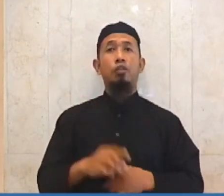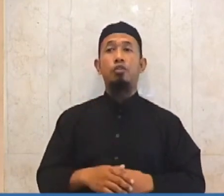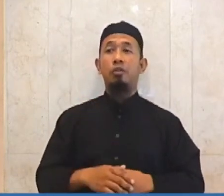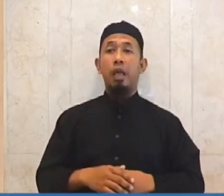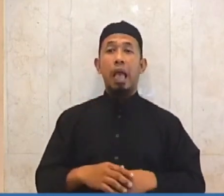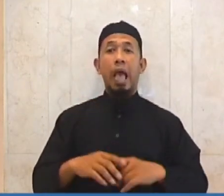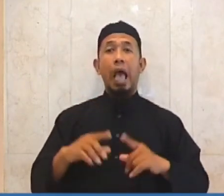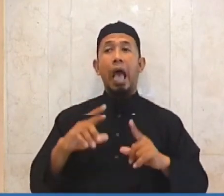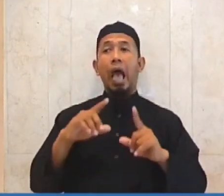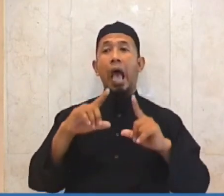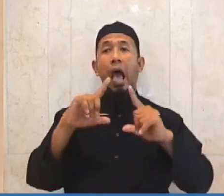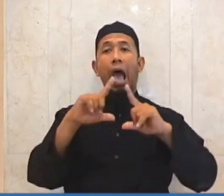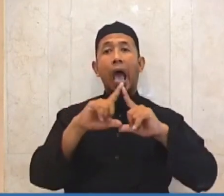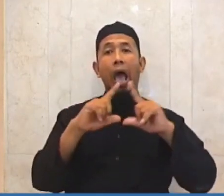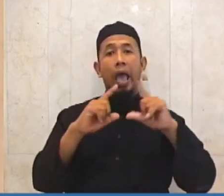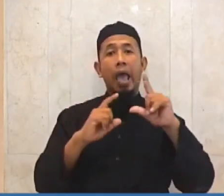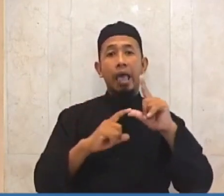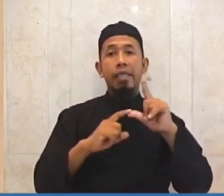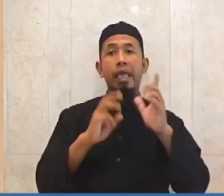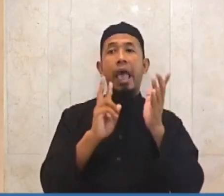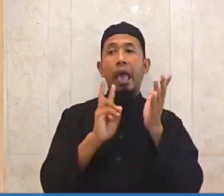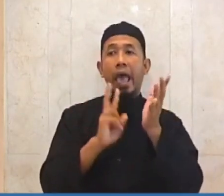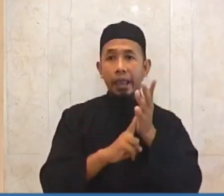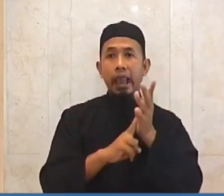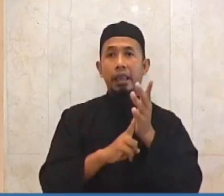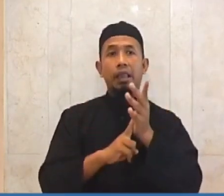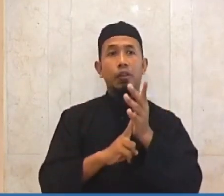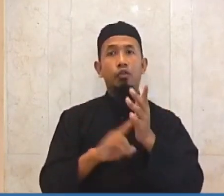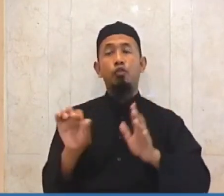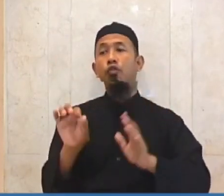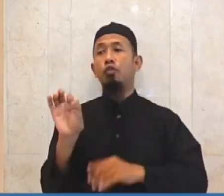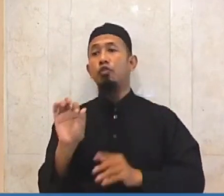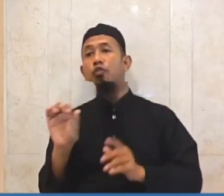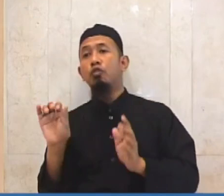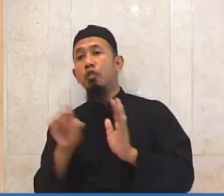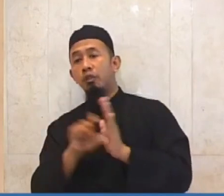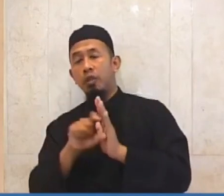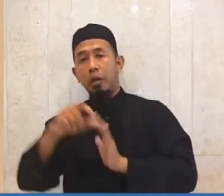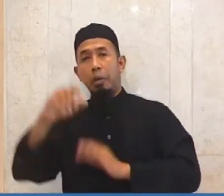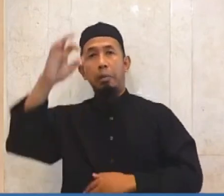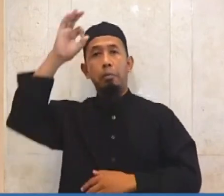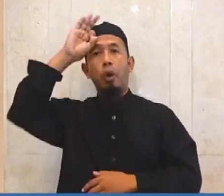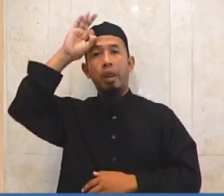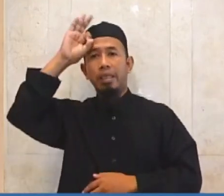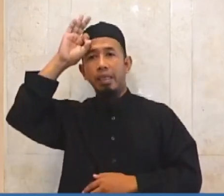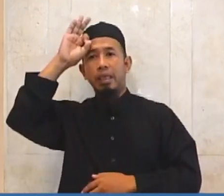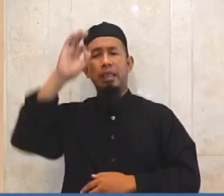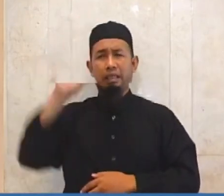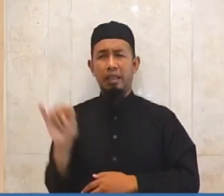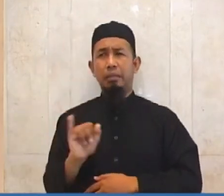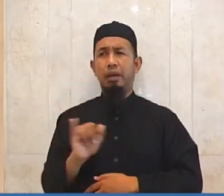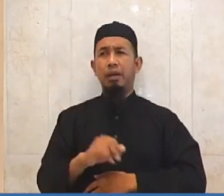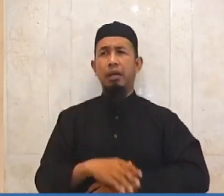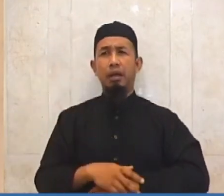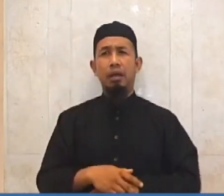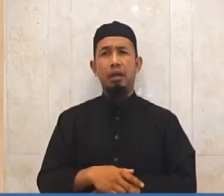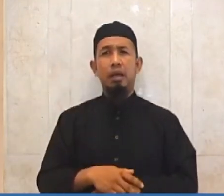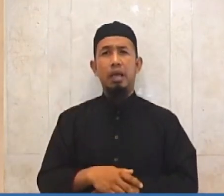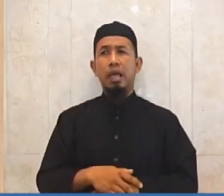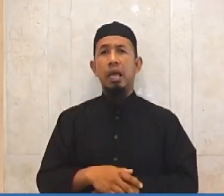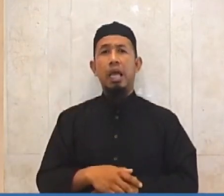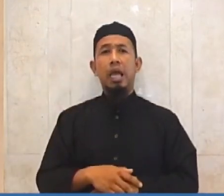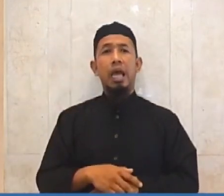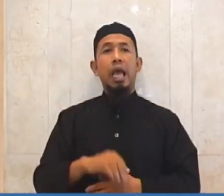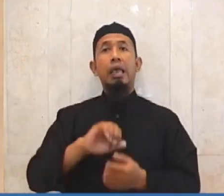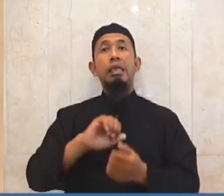atau atau abdi negara yang lain seperti Kepolisian Republik Indonesia sama juga yang menjadi anggota